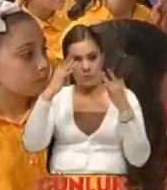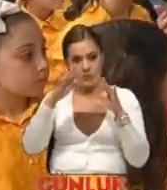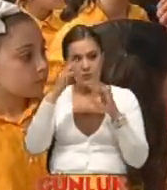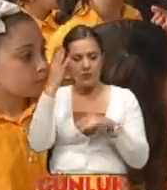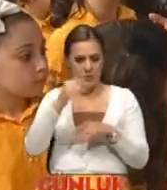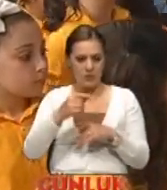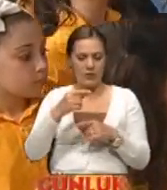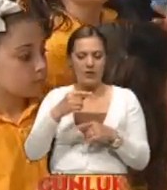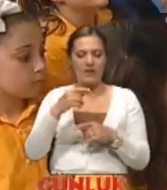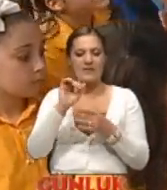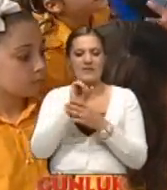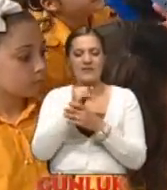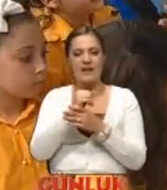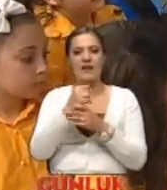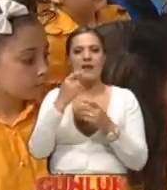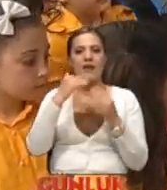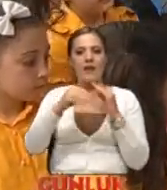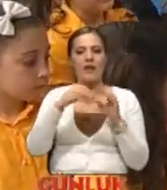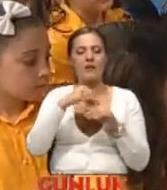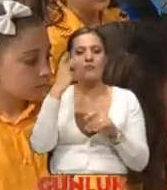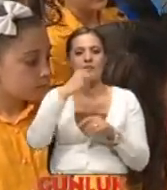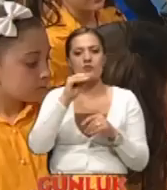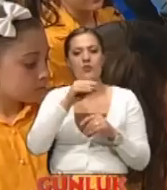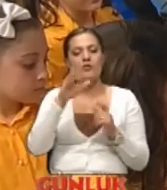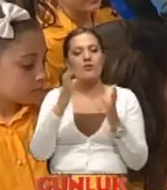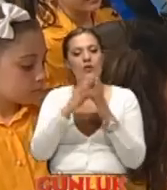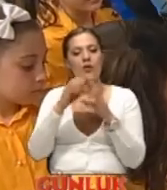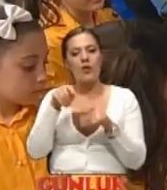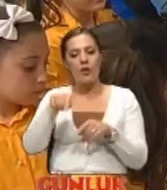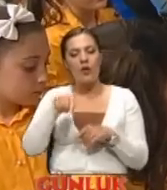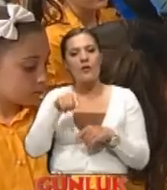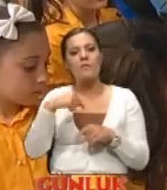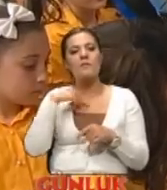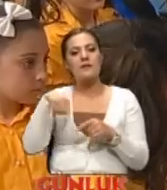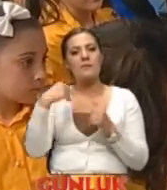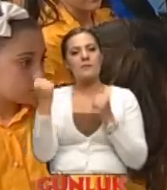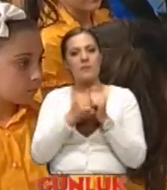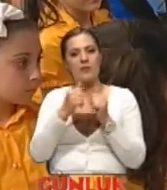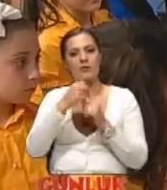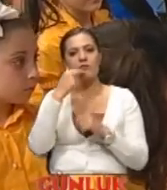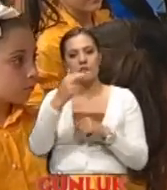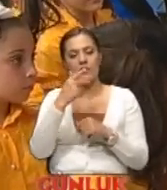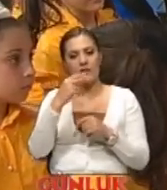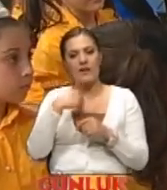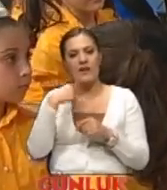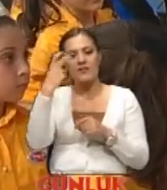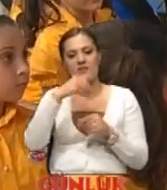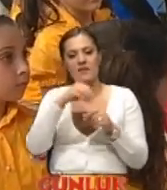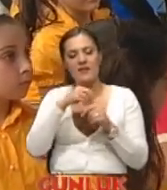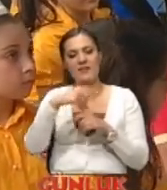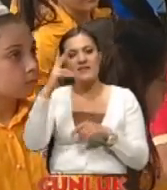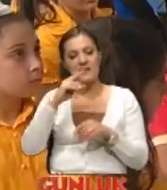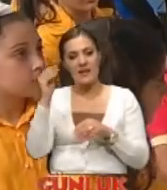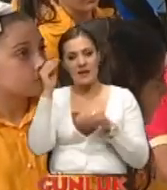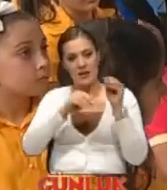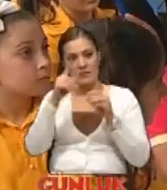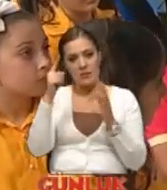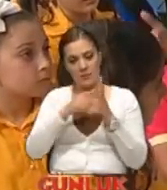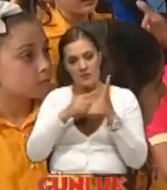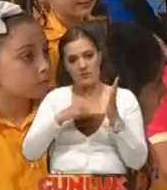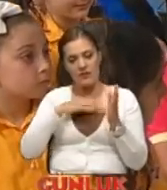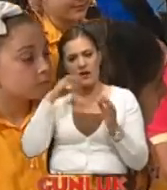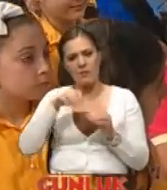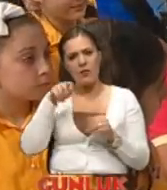kültürel olarak söyleyeyim. Sanat müziği ve halk müziği çocuk korolar için öyle. Bizim de birlikte söylerken repertuarımızı zenginleştirme amacımız var.